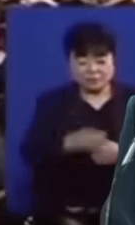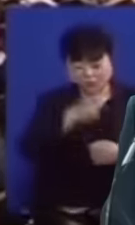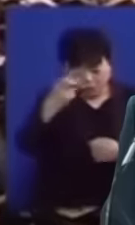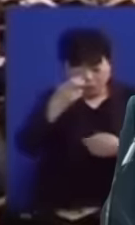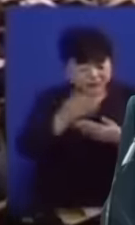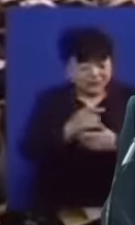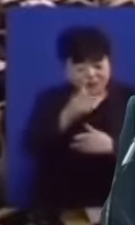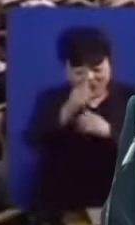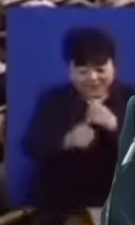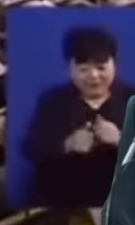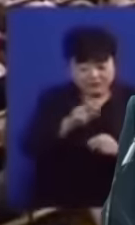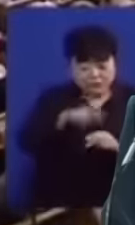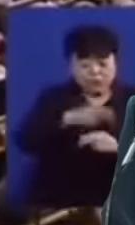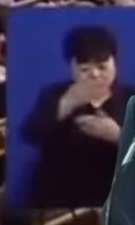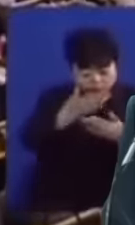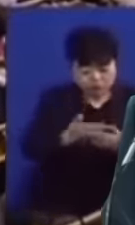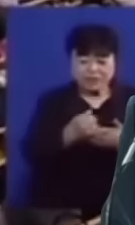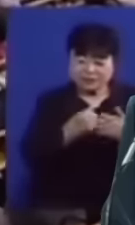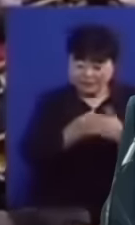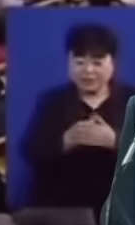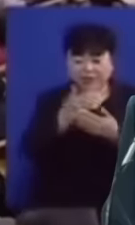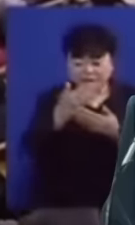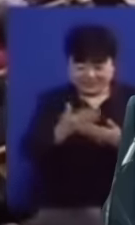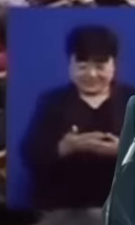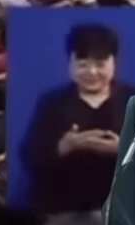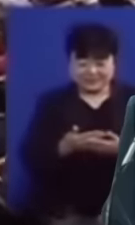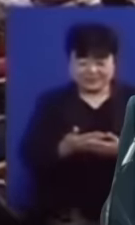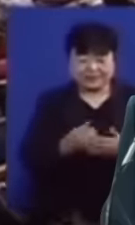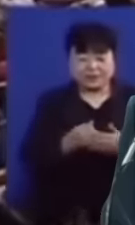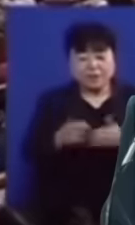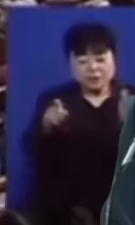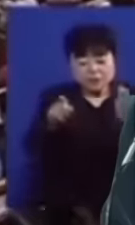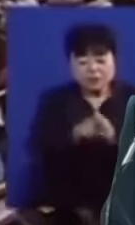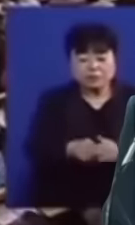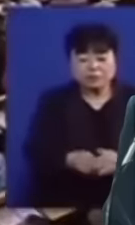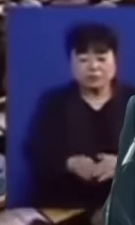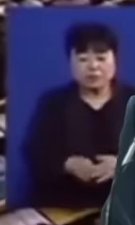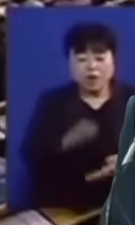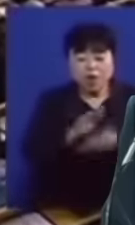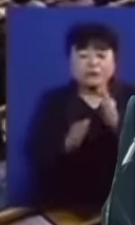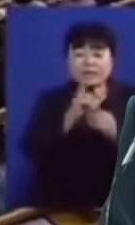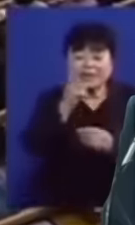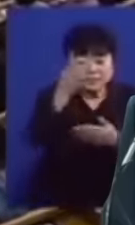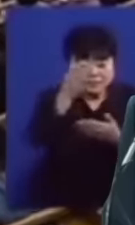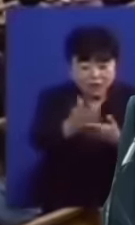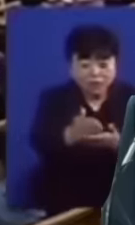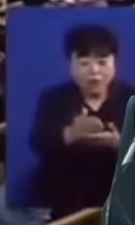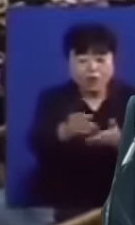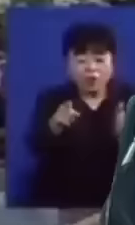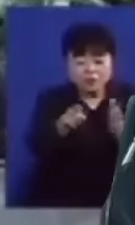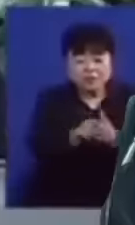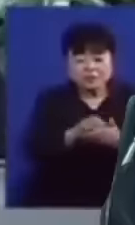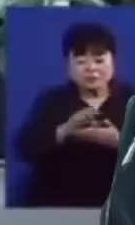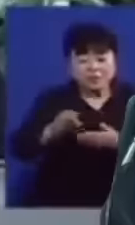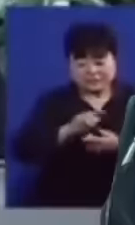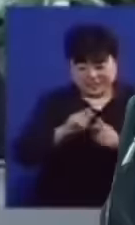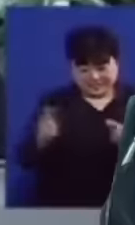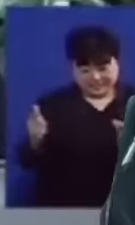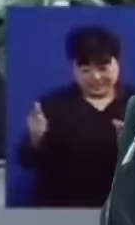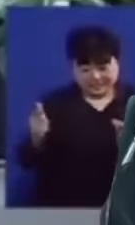것이 아니라 하나님이 선물로 주셨어요. 그러므로 믿음 없다는 말 하지 마세요. 믿음을 안 쓰고